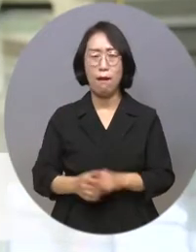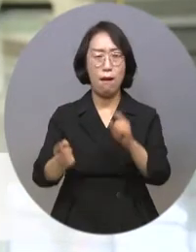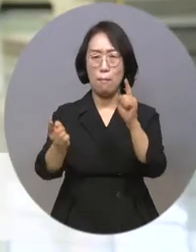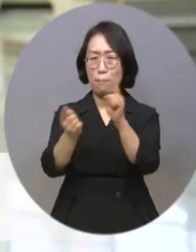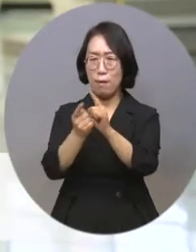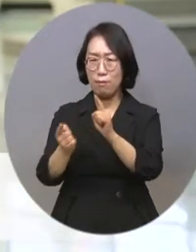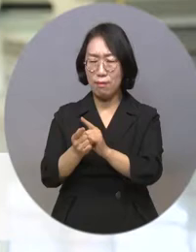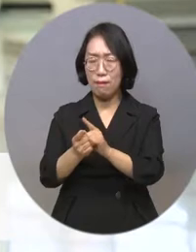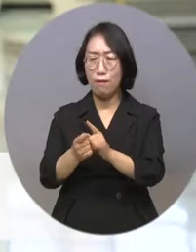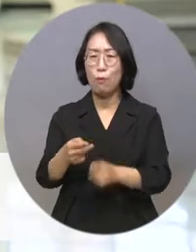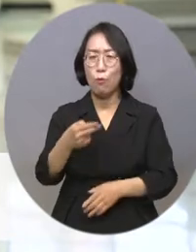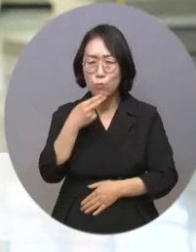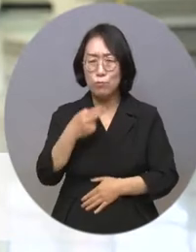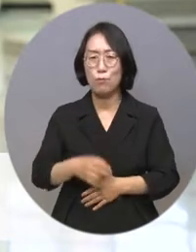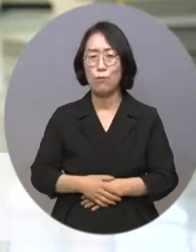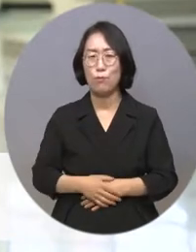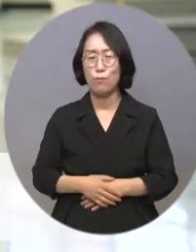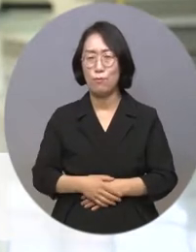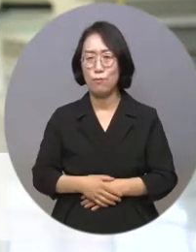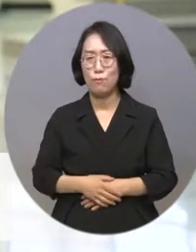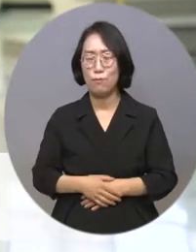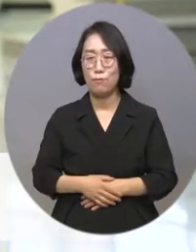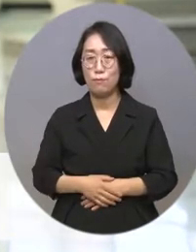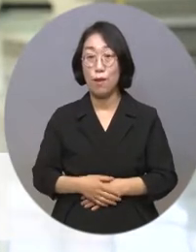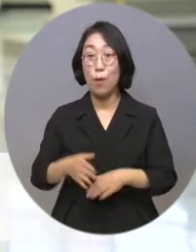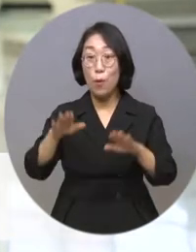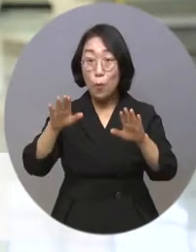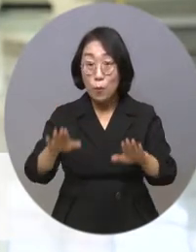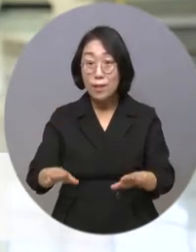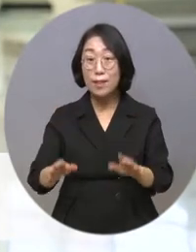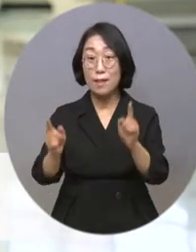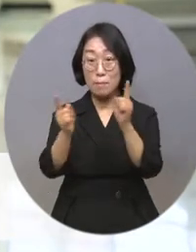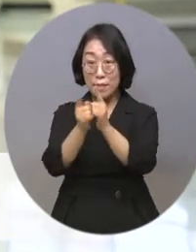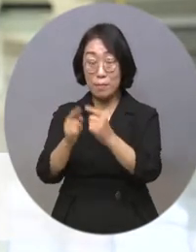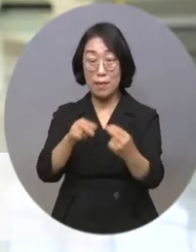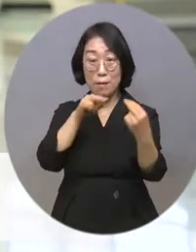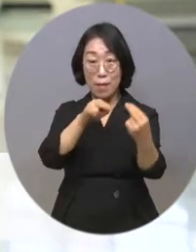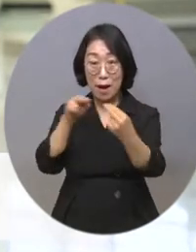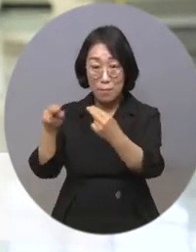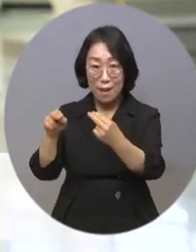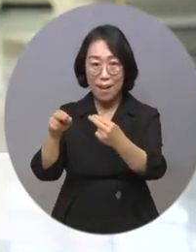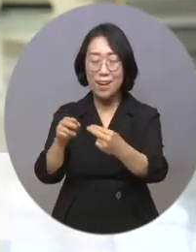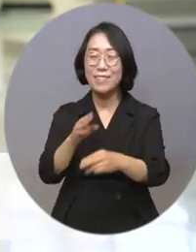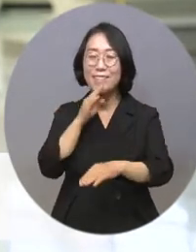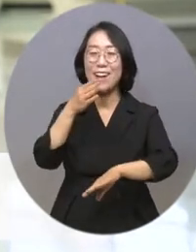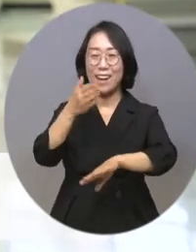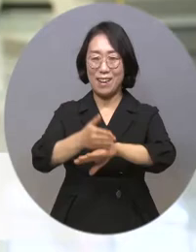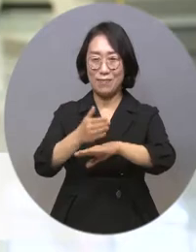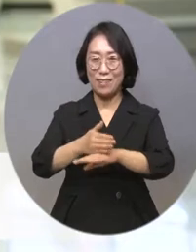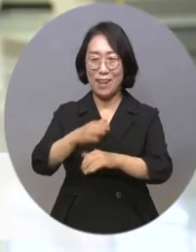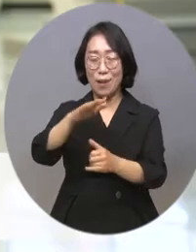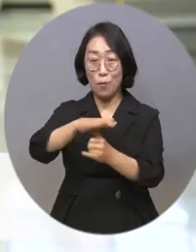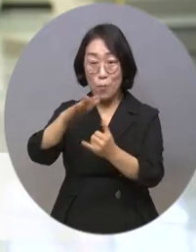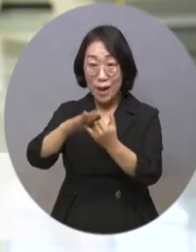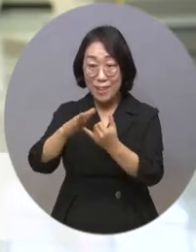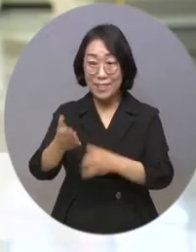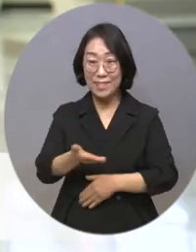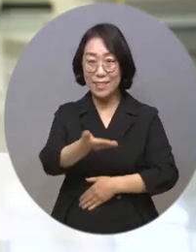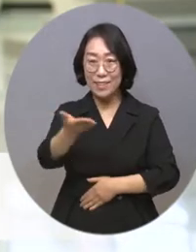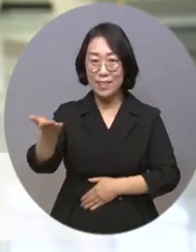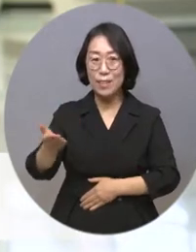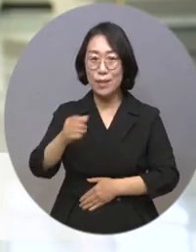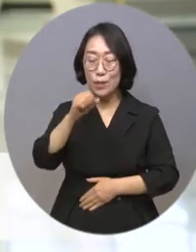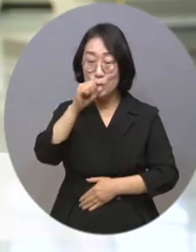사람들도 만나지도 못하고 이렇게 서로가 만나서 감사합니다. 어린아이들이 이렇게